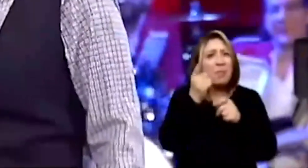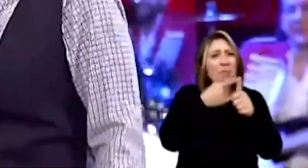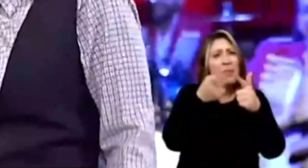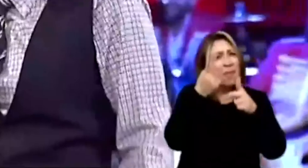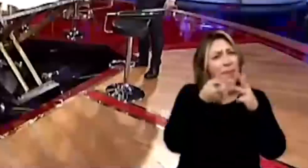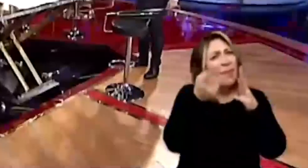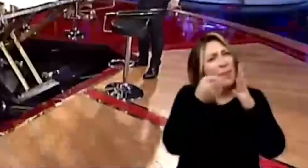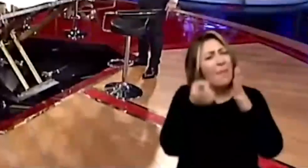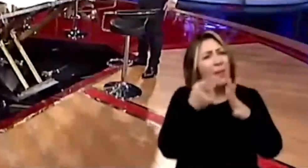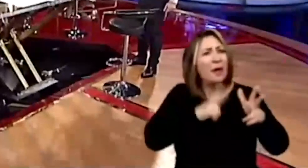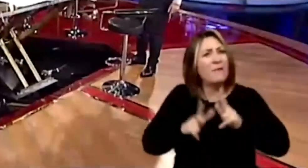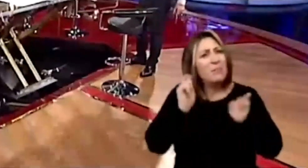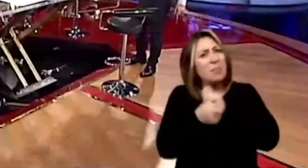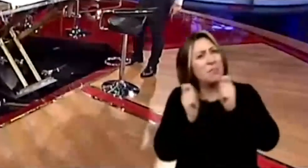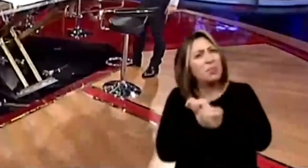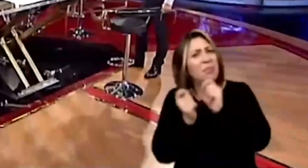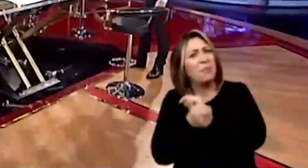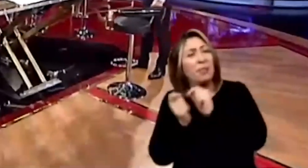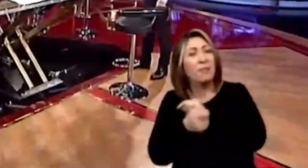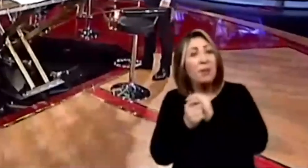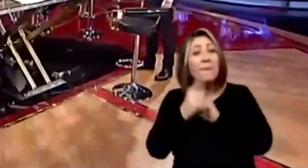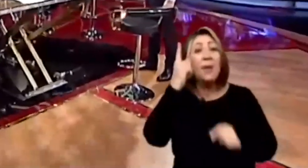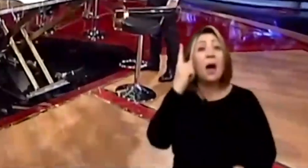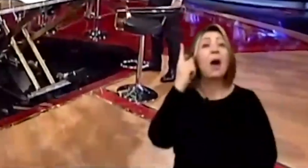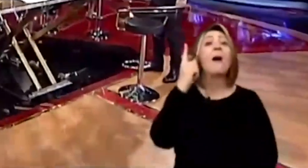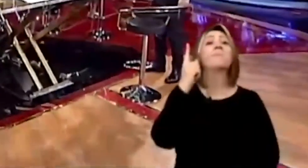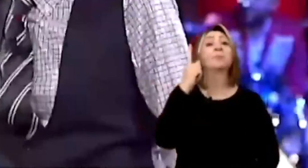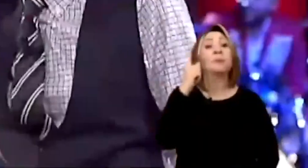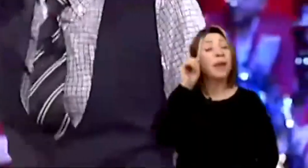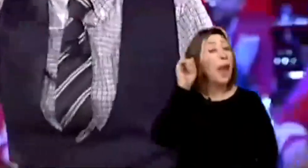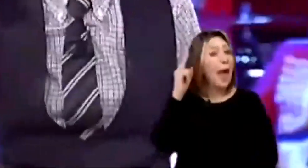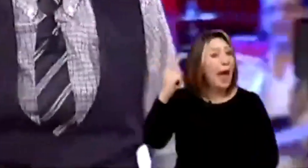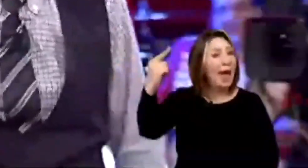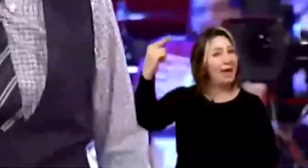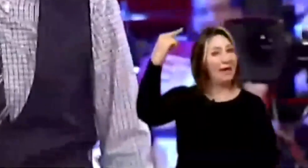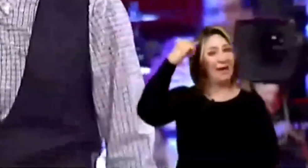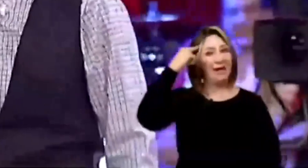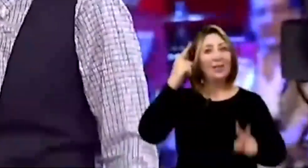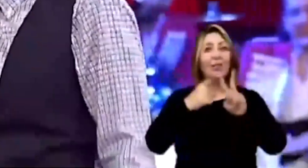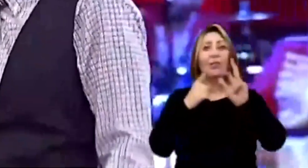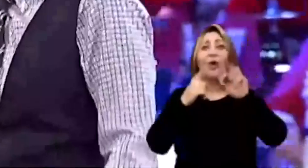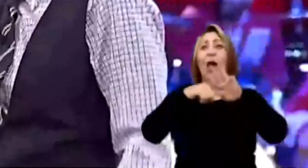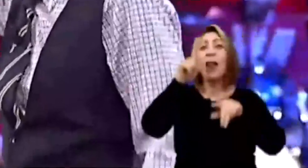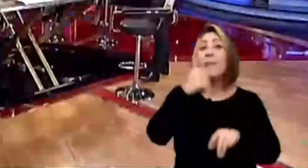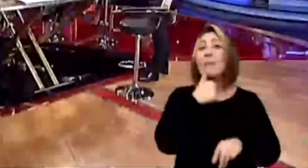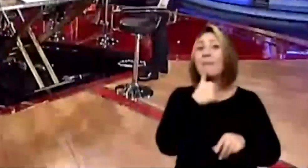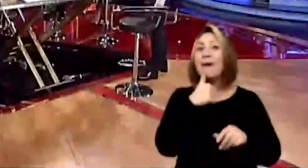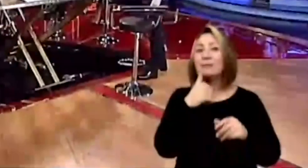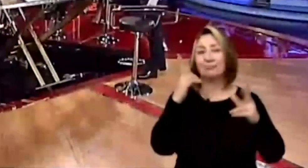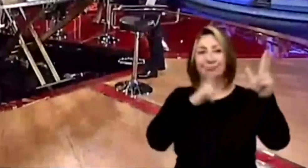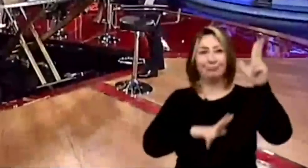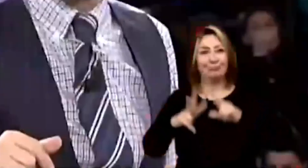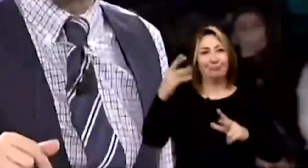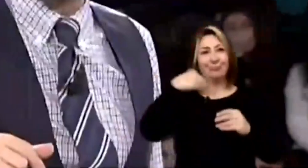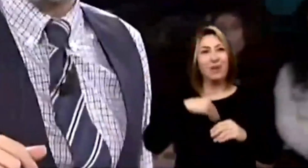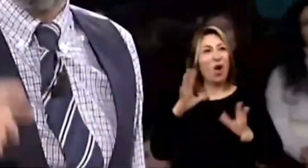Efe kılığına girdik, Zeybek olduk, şu olduk, bu olduk falan filan. Bütün bunları yaptıktan sonra ha baba, Noel Baba kılığı. Bak bundan sonra da bu.